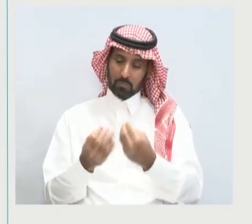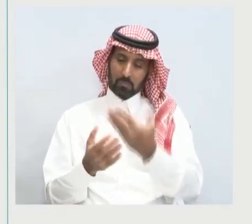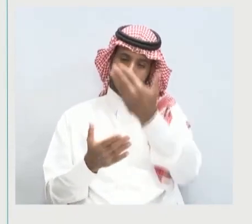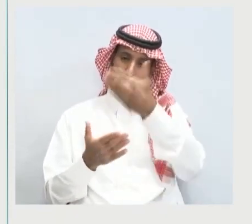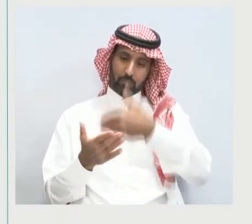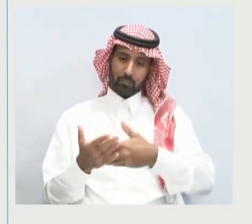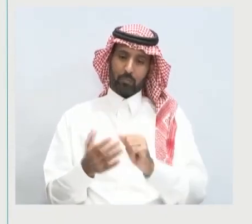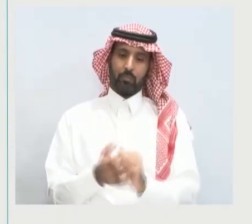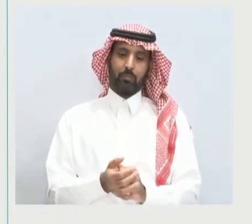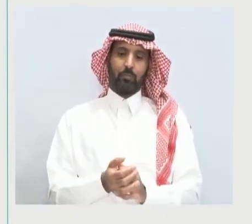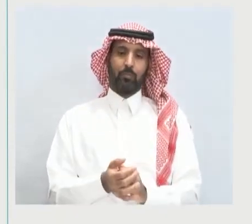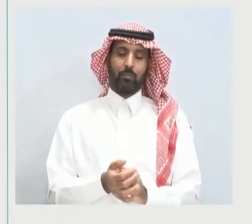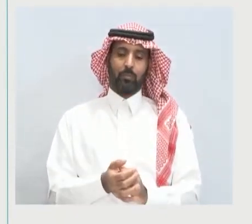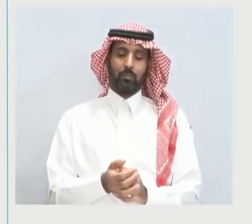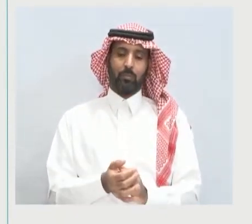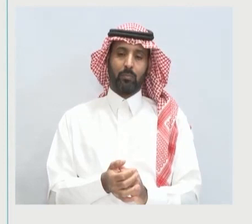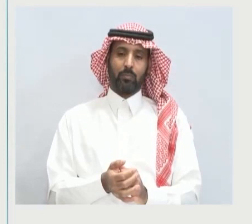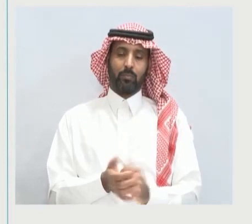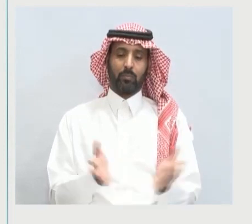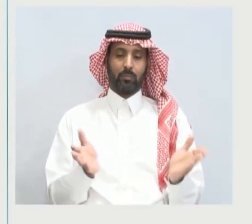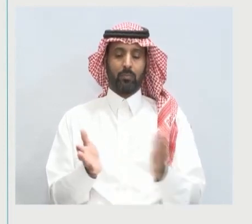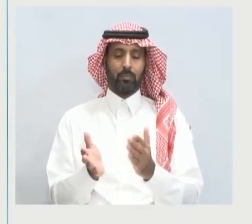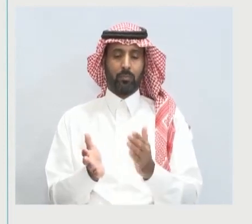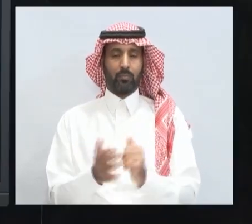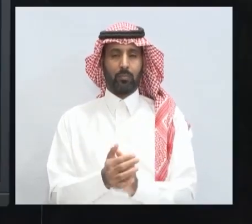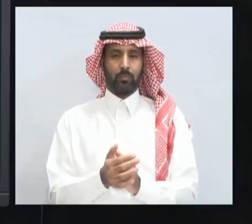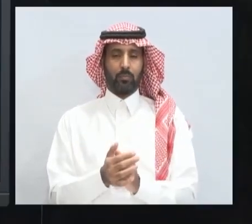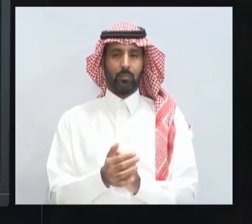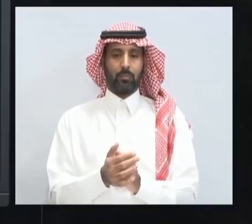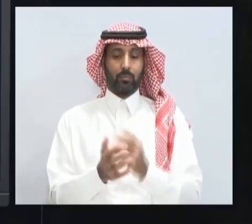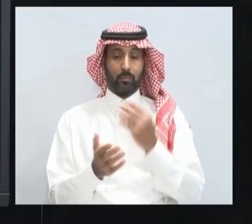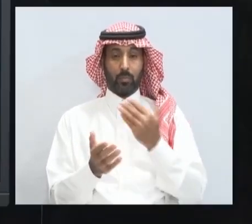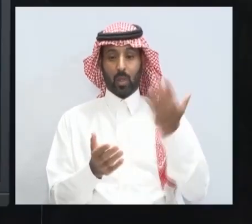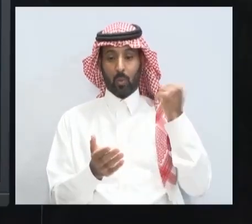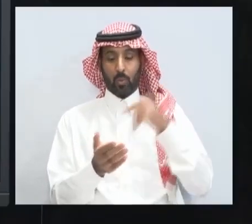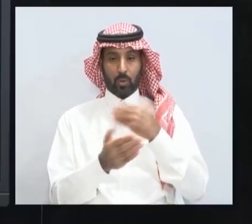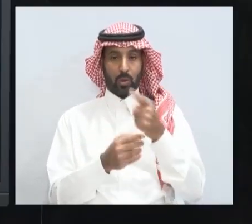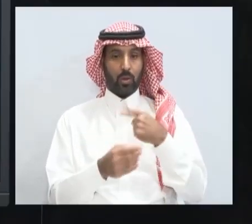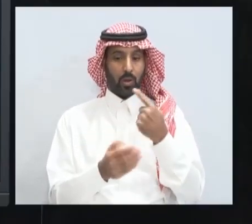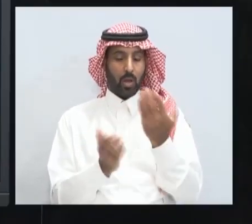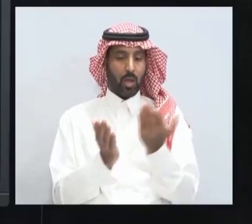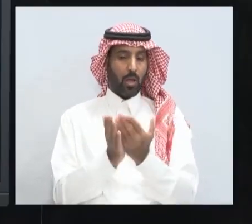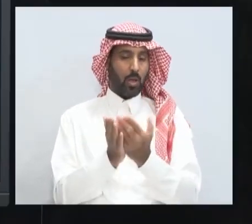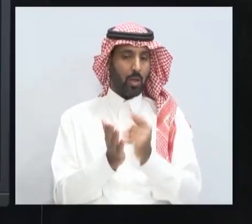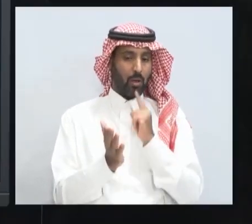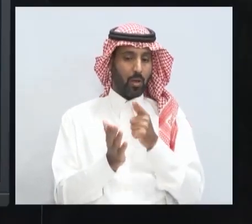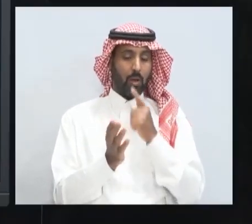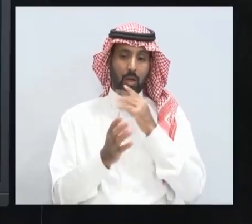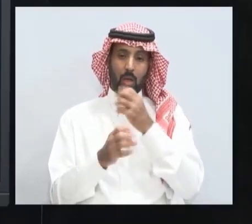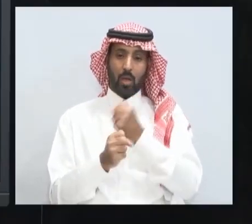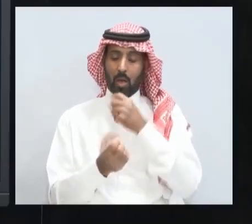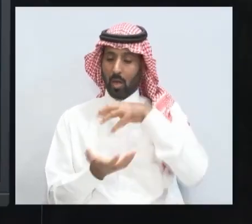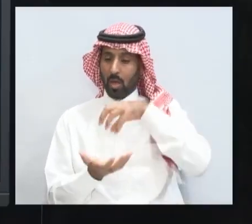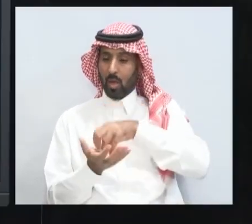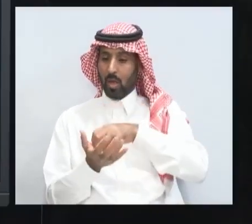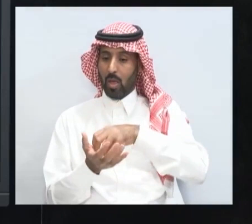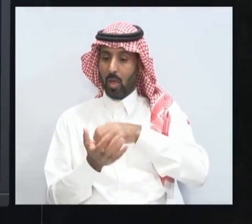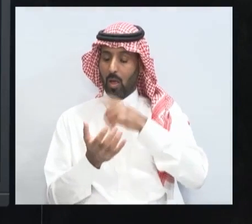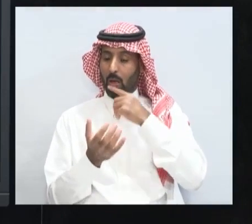اخترته ايضا الدرس السابق تكلمنا عن حفظ